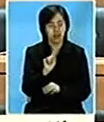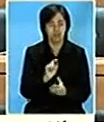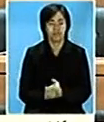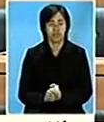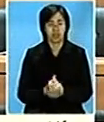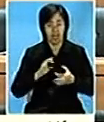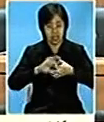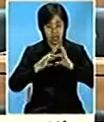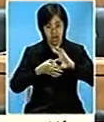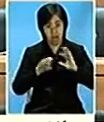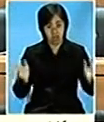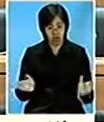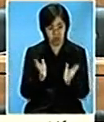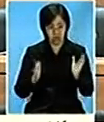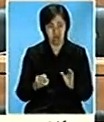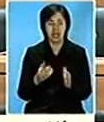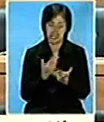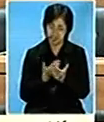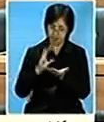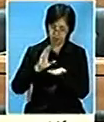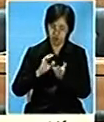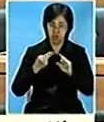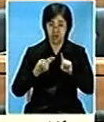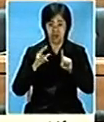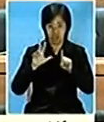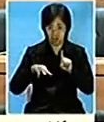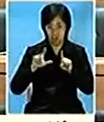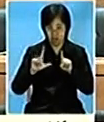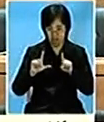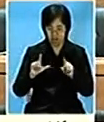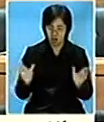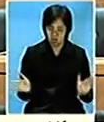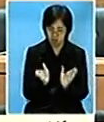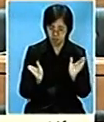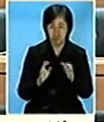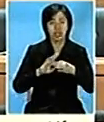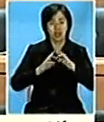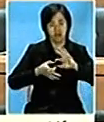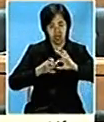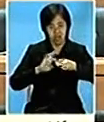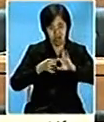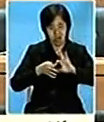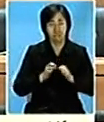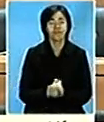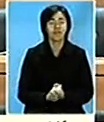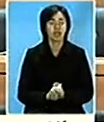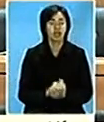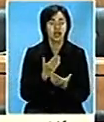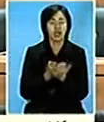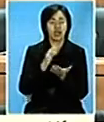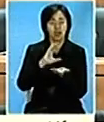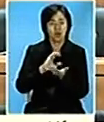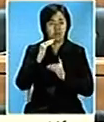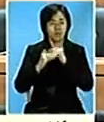การกีฬาที่ท่านส่งเสริมนะครับ 13,000 ล้านท่านยังต้องขอเรียนนะครับท่านให้กับกองทุนพัฒน